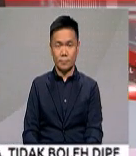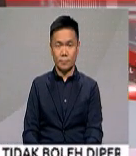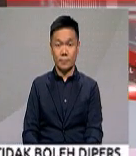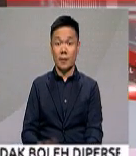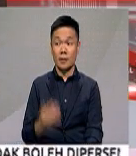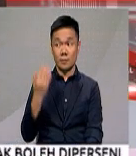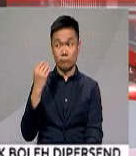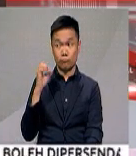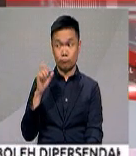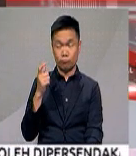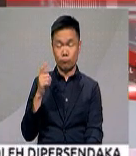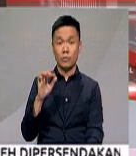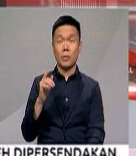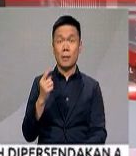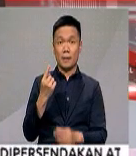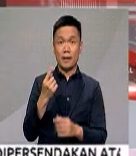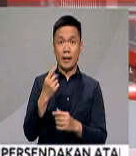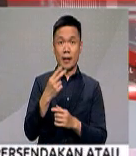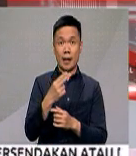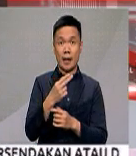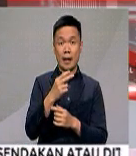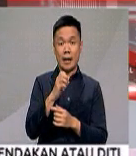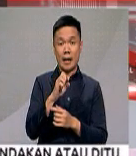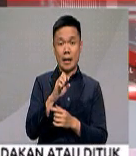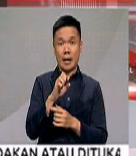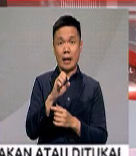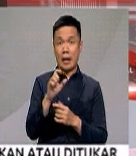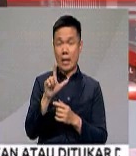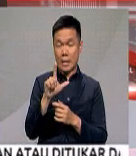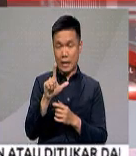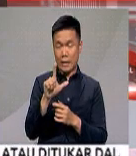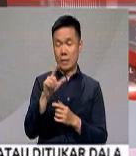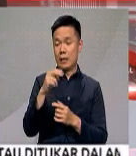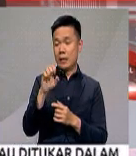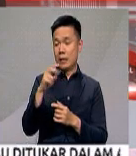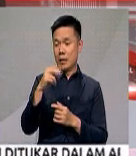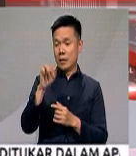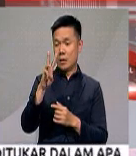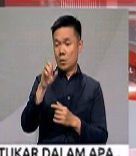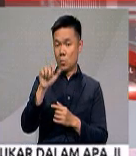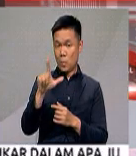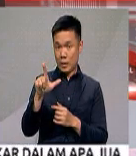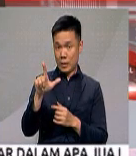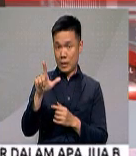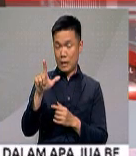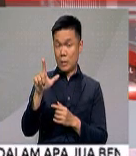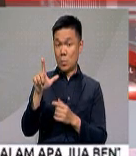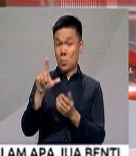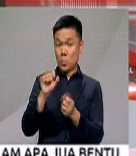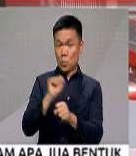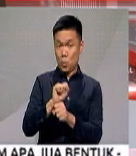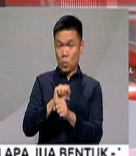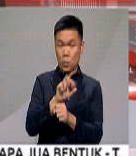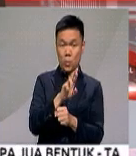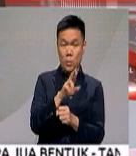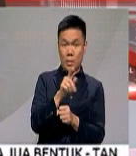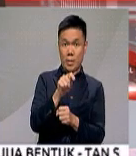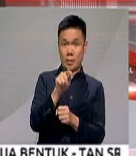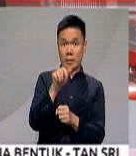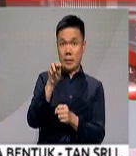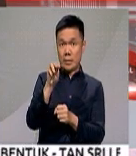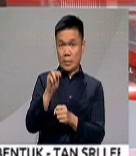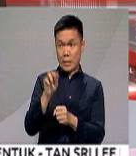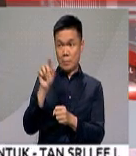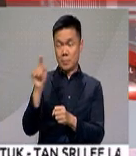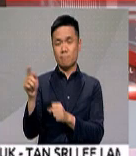Bekas penerbit Hal Ehwal Awam RTM, Johani Othman, 69 tahun, meninggal dunia akibat jangkitan kuman